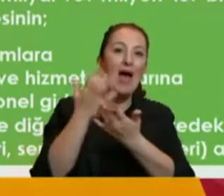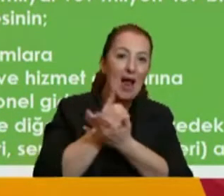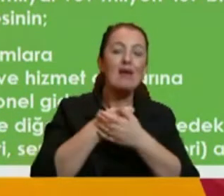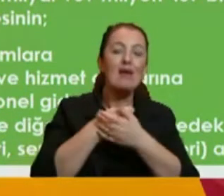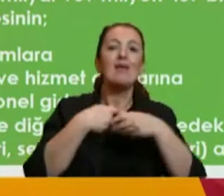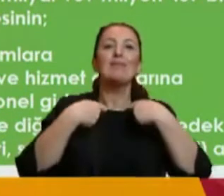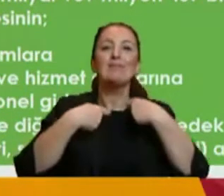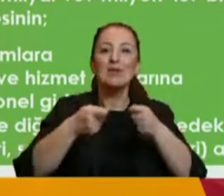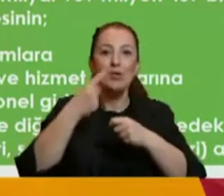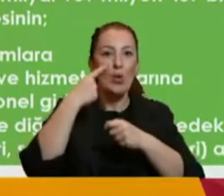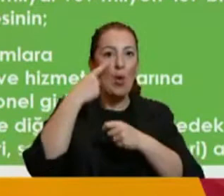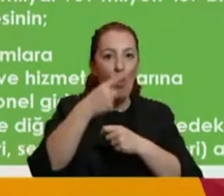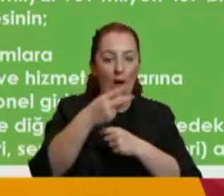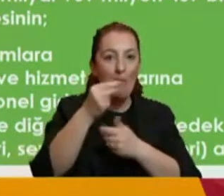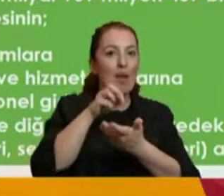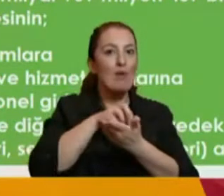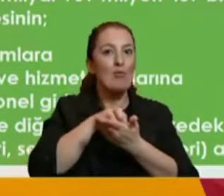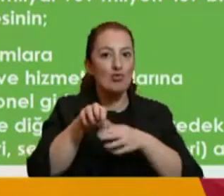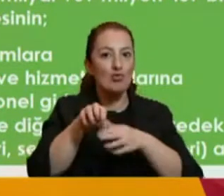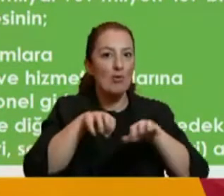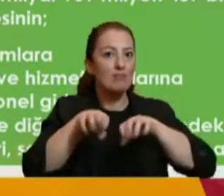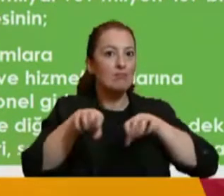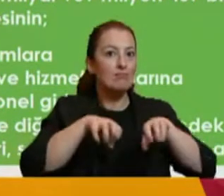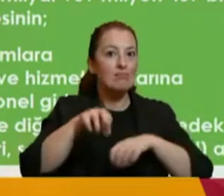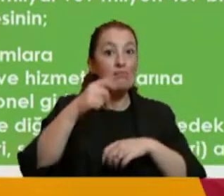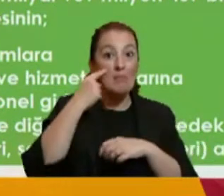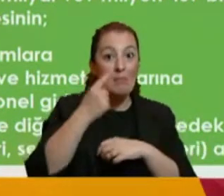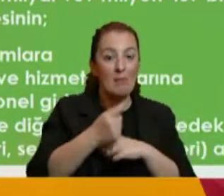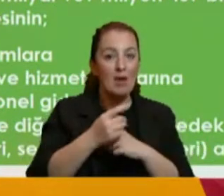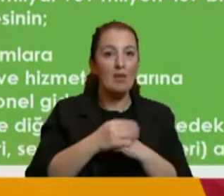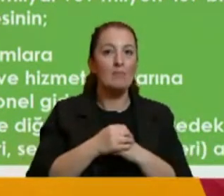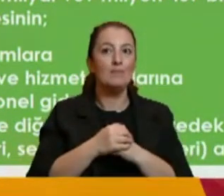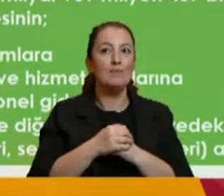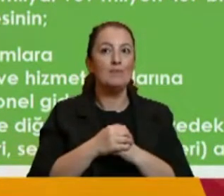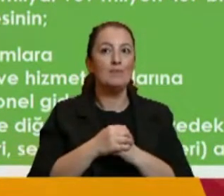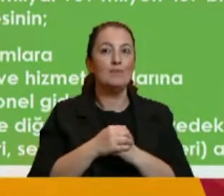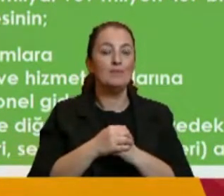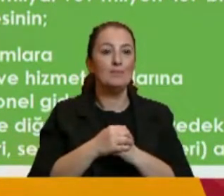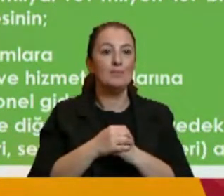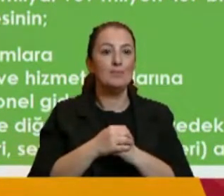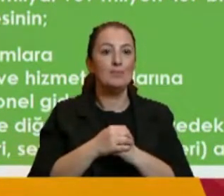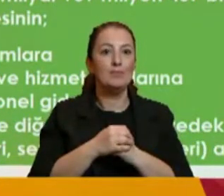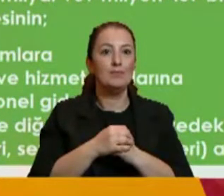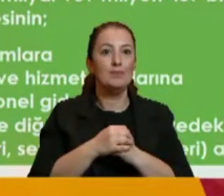baktığımız zaman bu bu Pardon bu